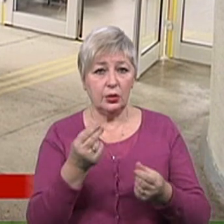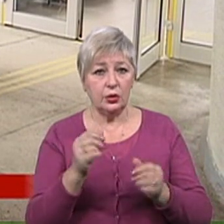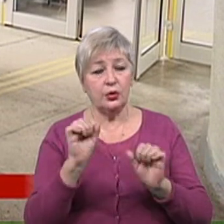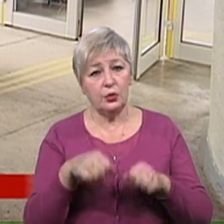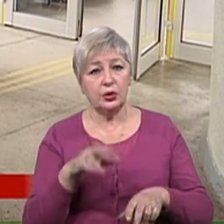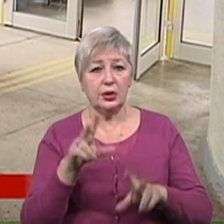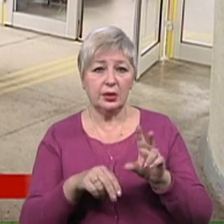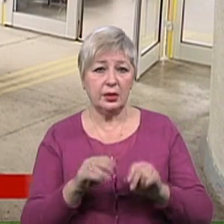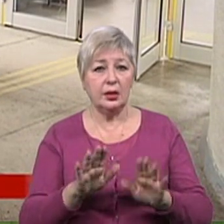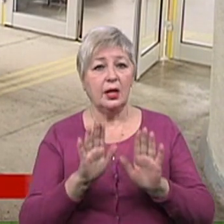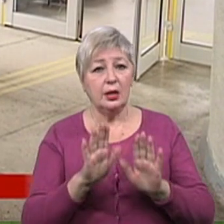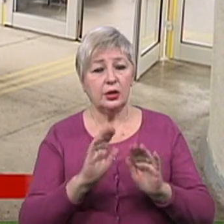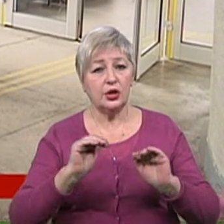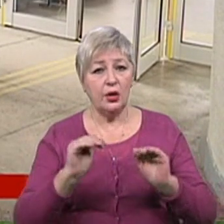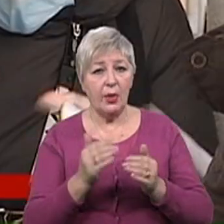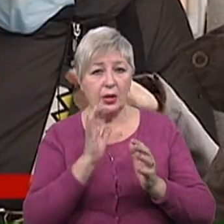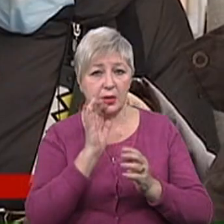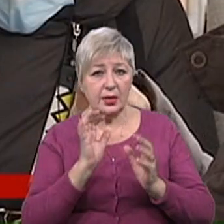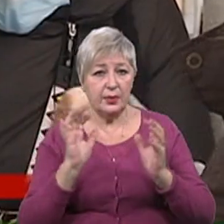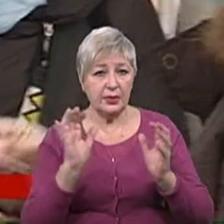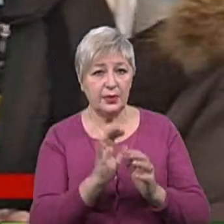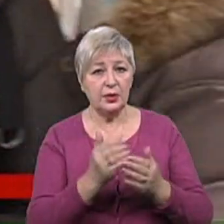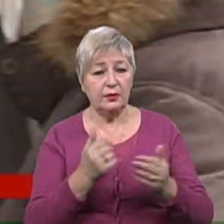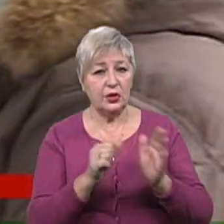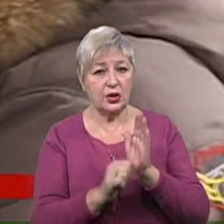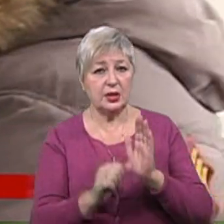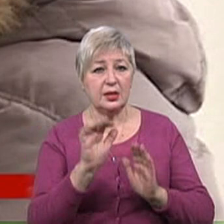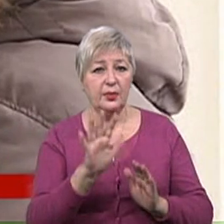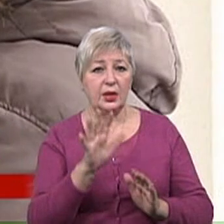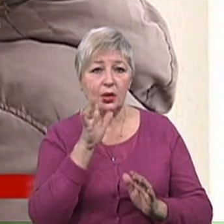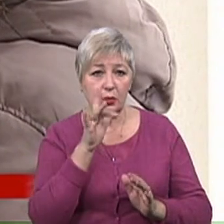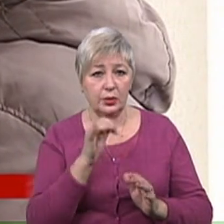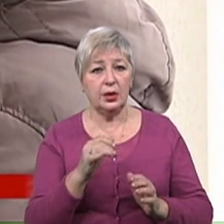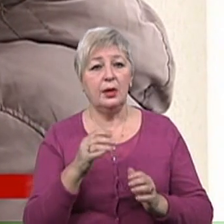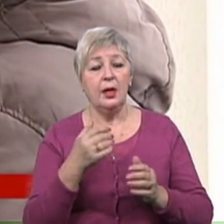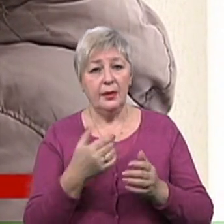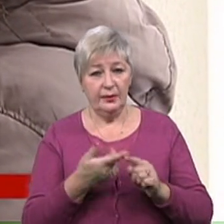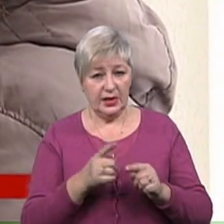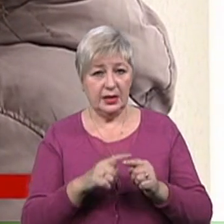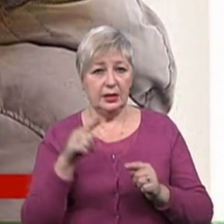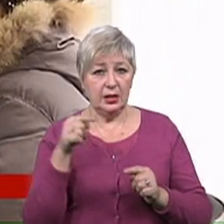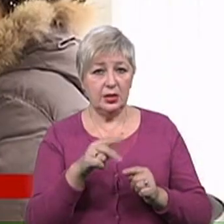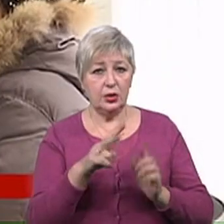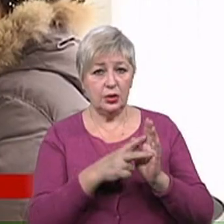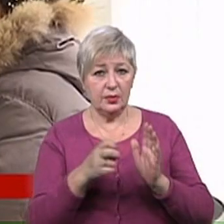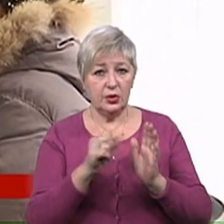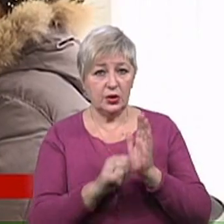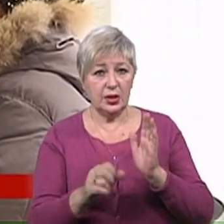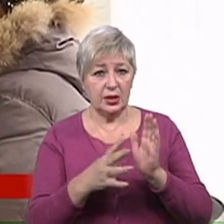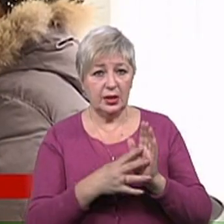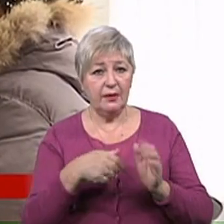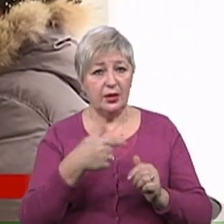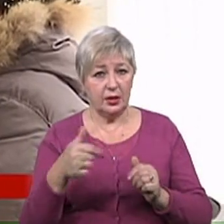лише малозабезпечені від 65 років. Йдеться про 1769 гривень. А ось